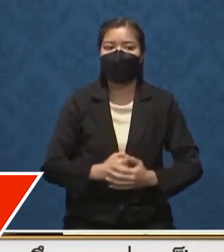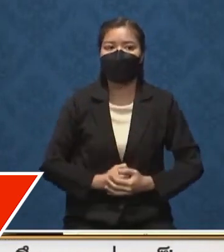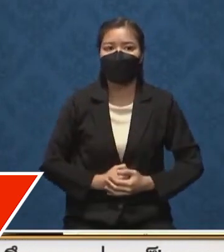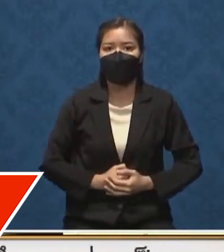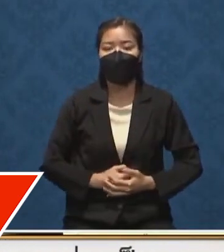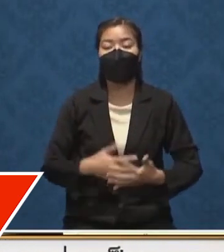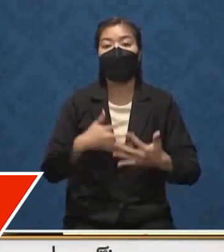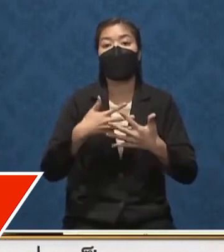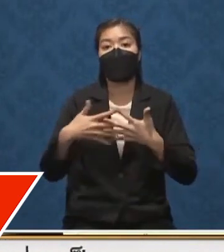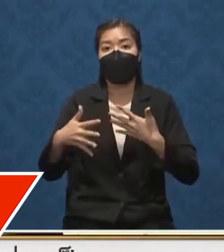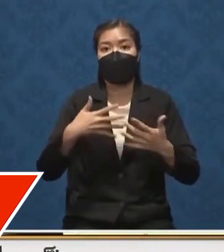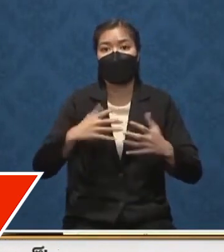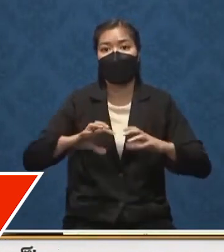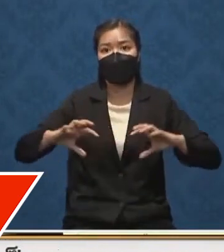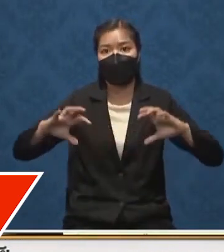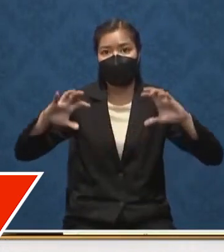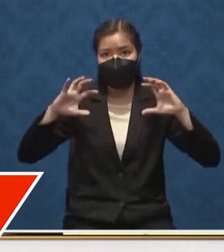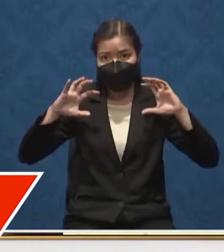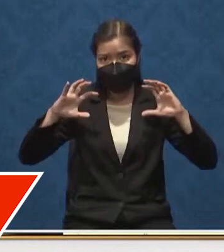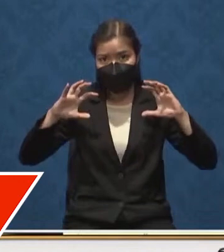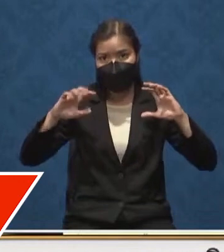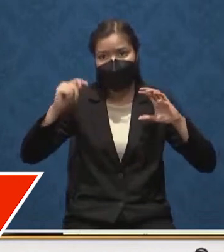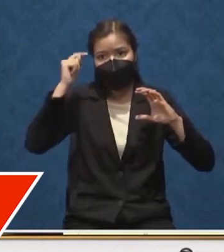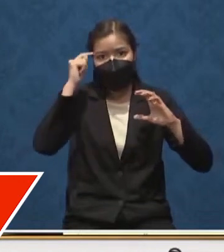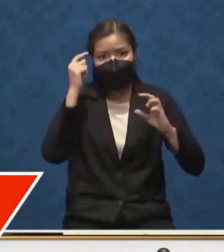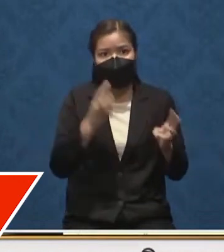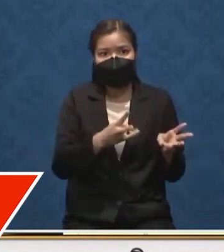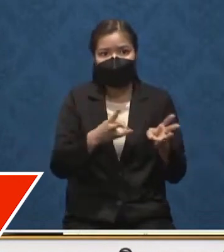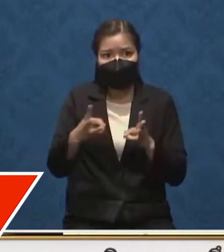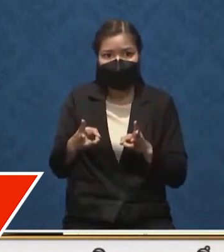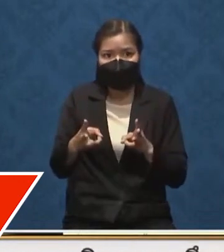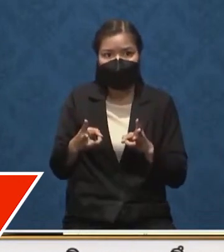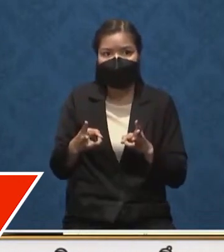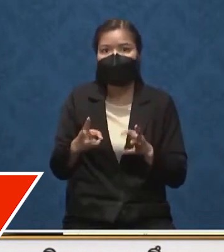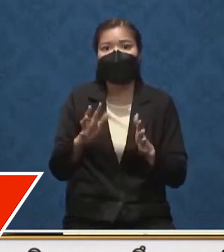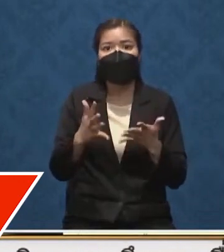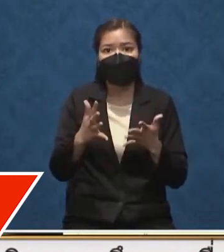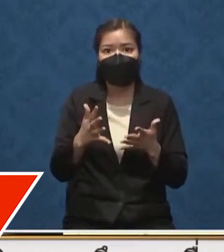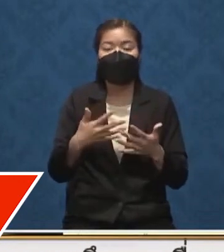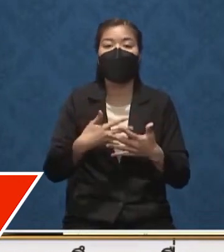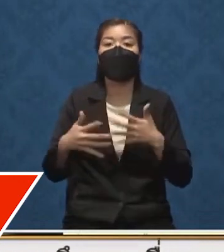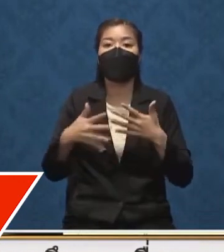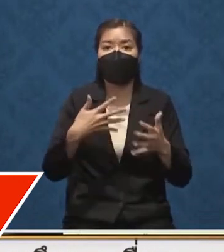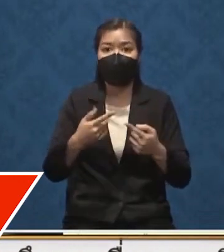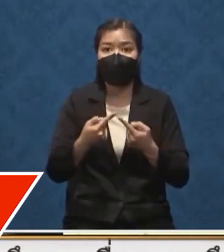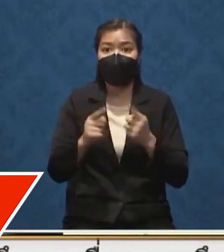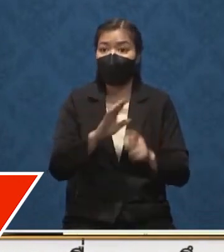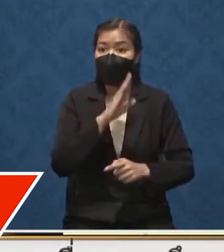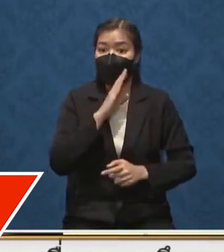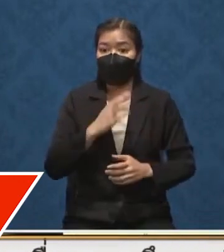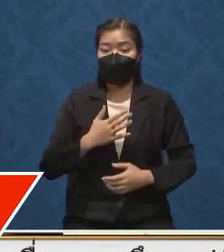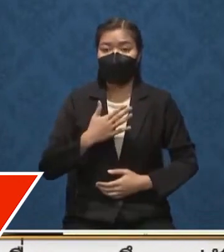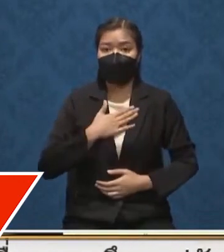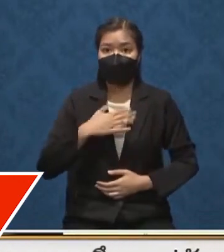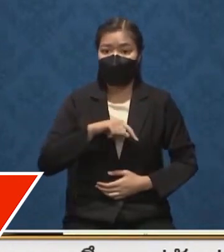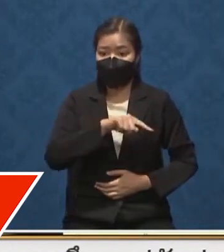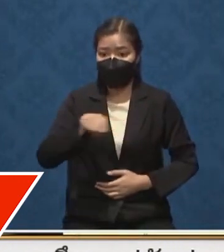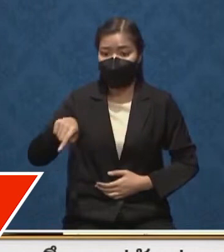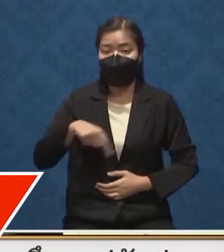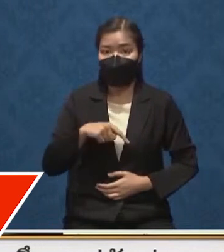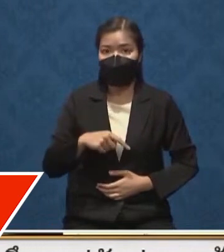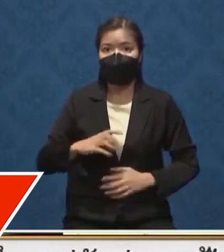รัฐบาลท่านไม่มีนโยบายเรื่องนี้แต่ถ้าพวกผมเป็นรัฐบาลเมื่อไหร่จะจับมาแก้ปัญหาให้